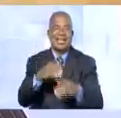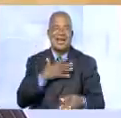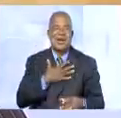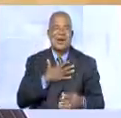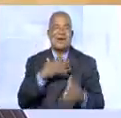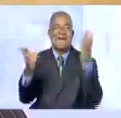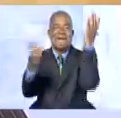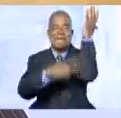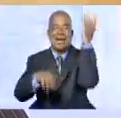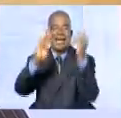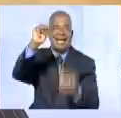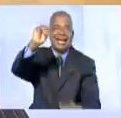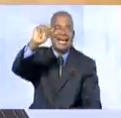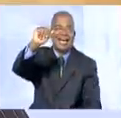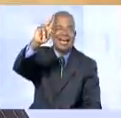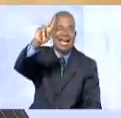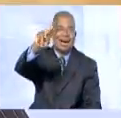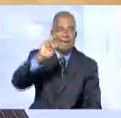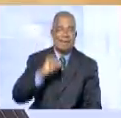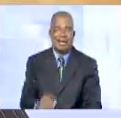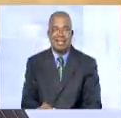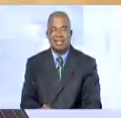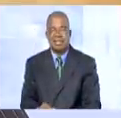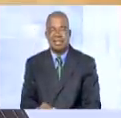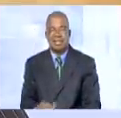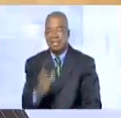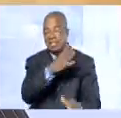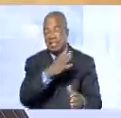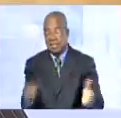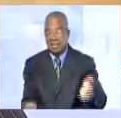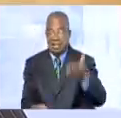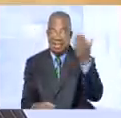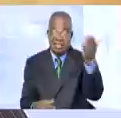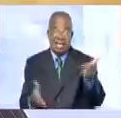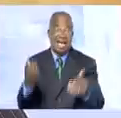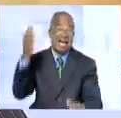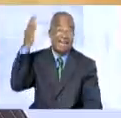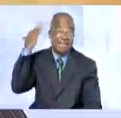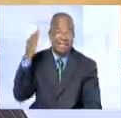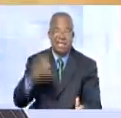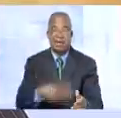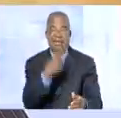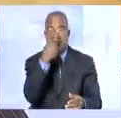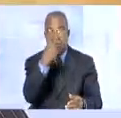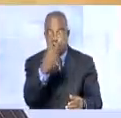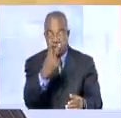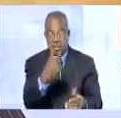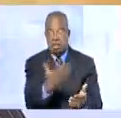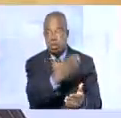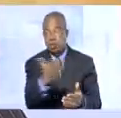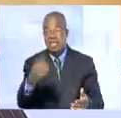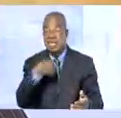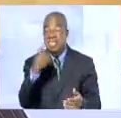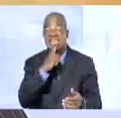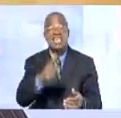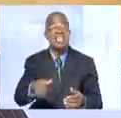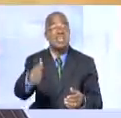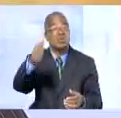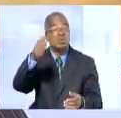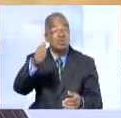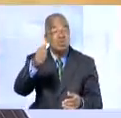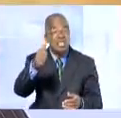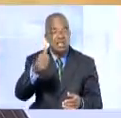les cascades. Faites attention, ces deux sites qui faisaient la fierté de la Côte d'Ivoire sont en ruine. Les différentes crises survenues ici et la